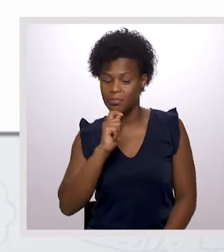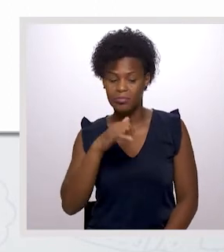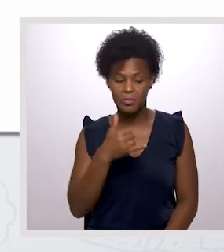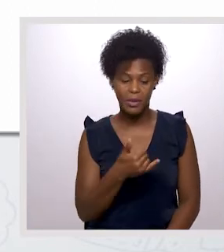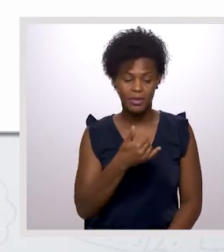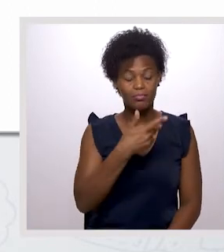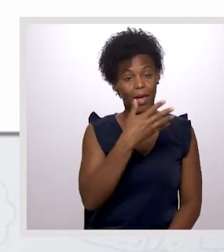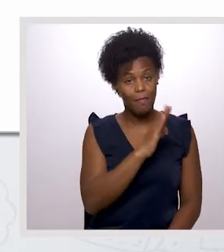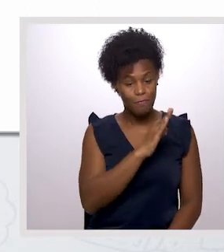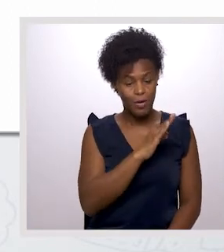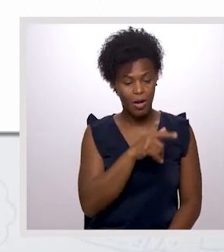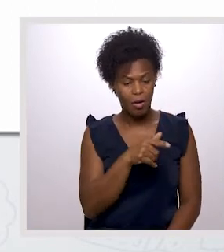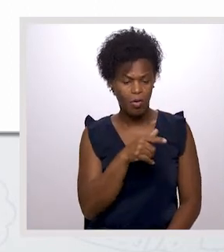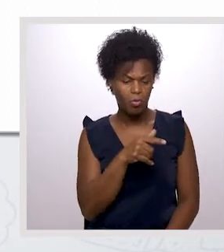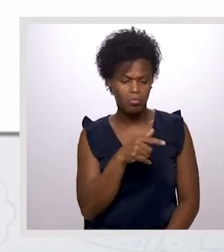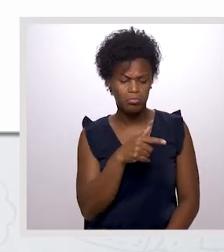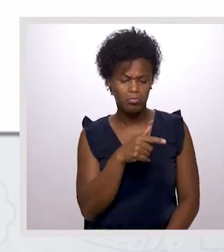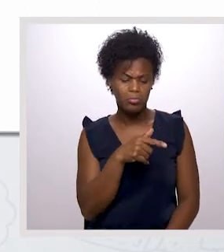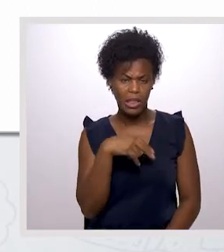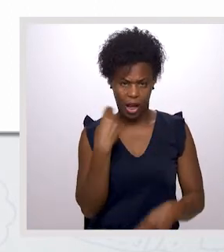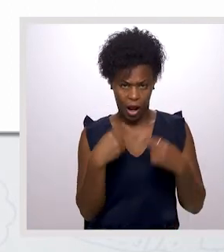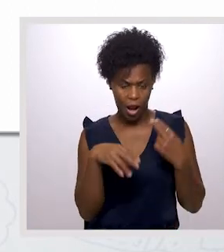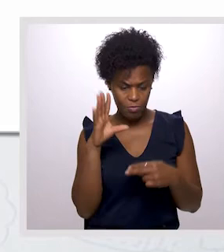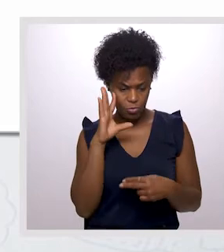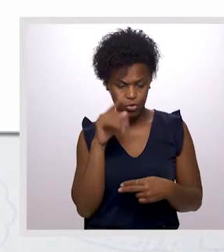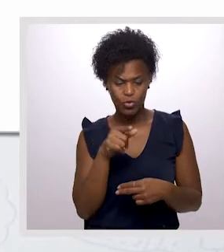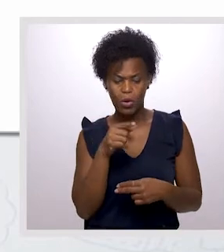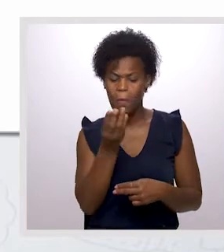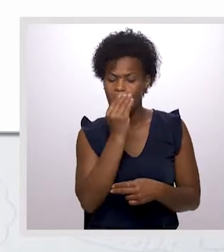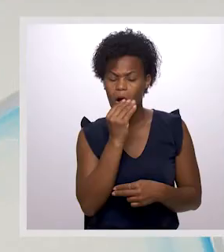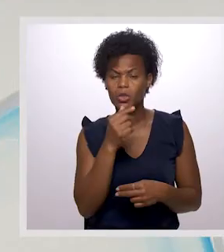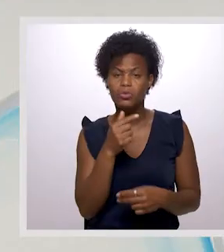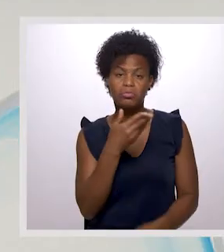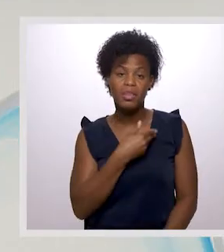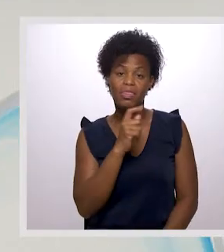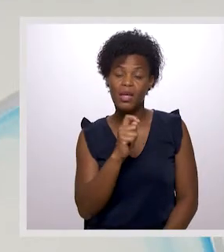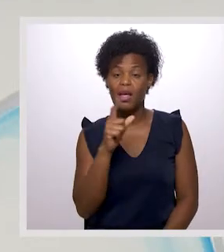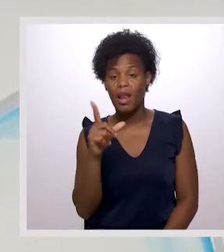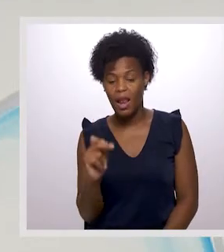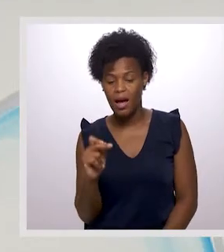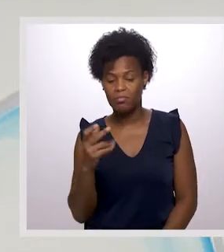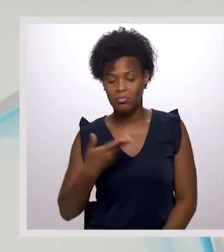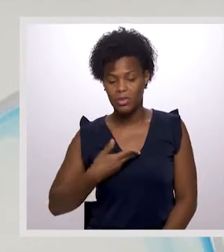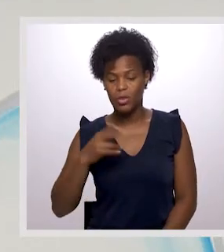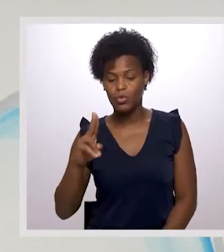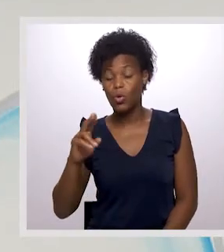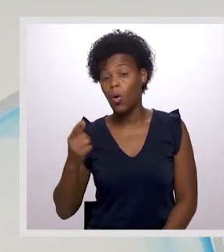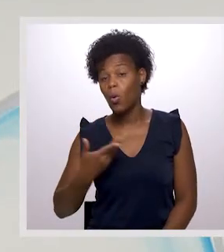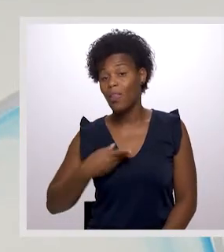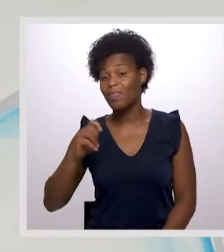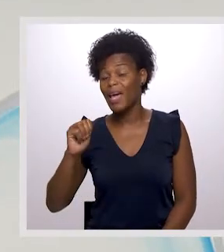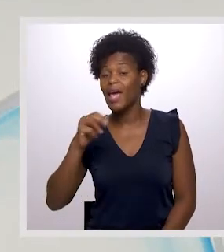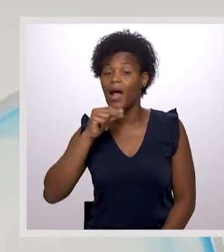la riz, du riz ou des riz. Alors, marquez ou entourez la réponse